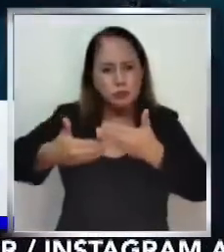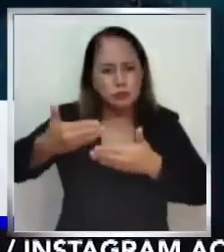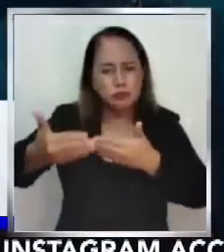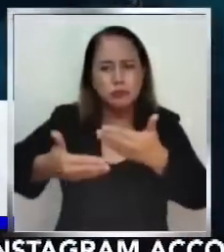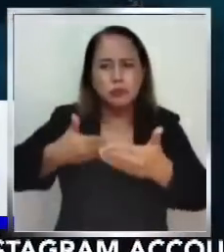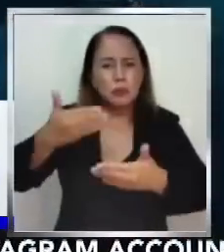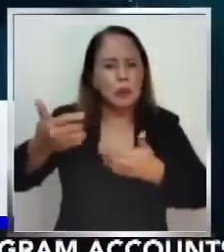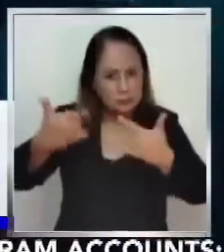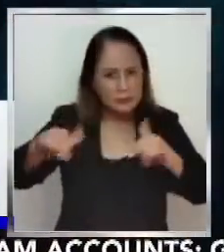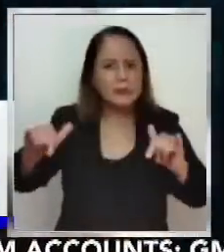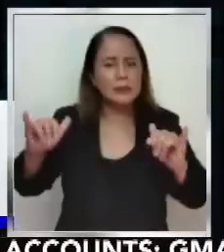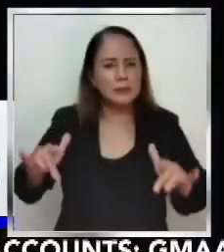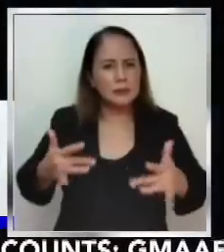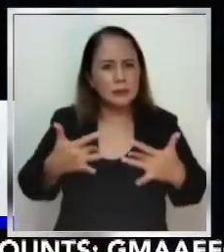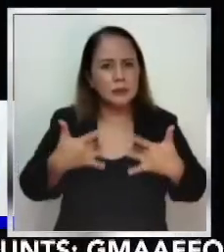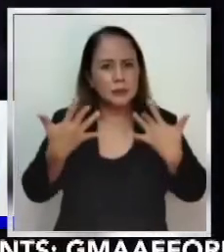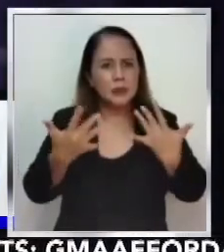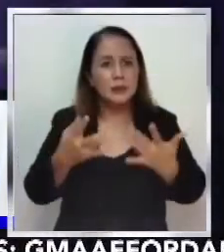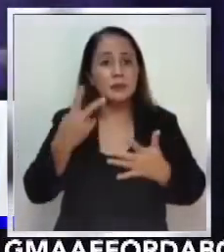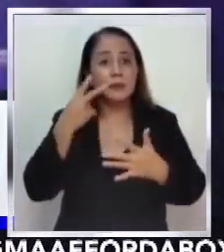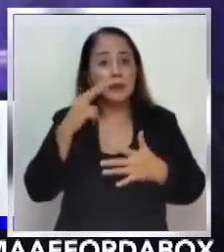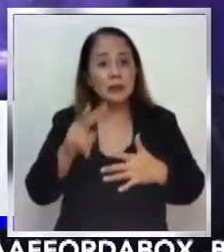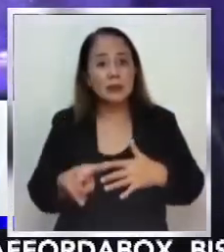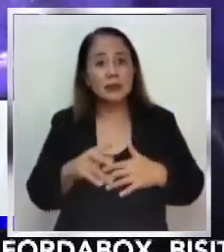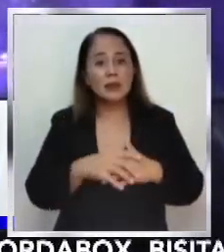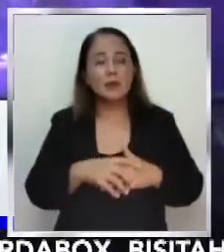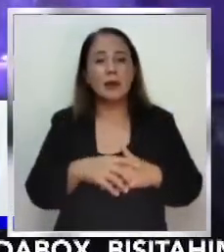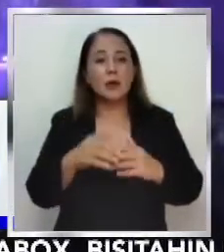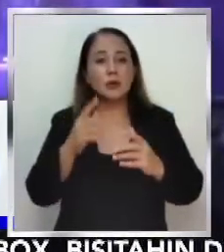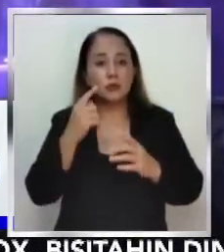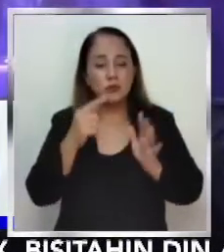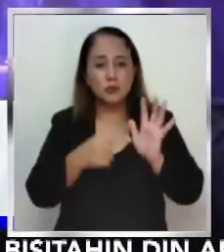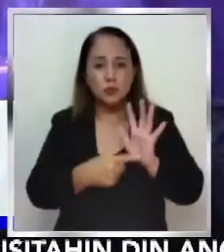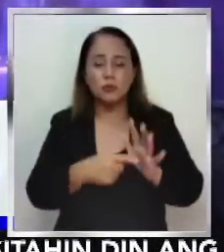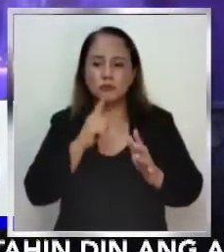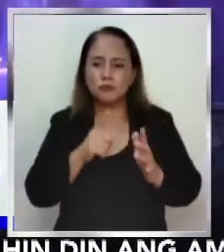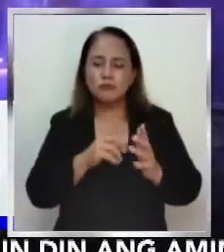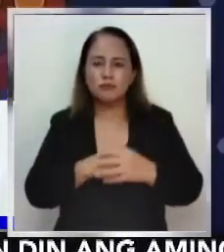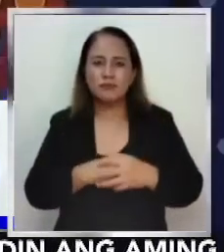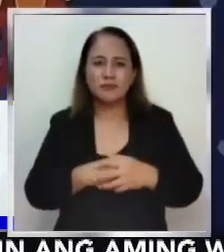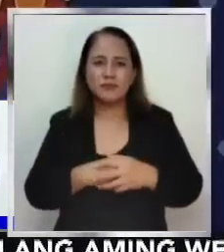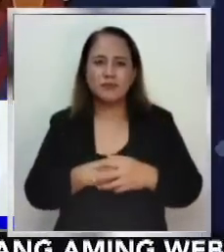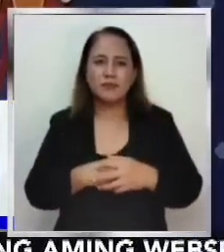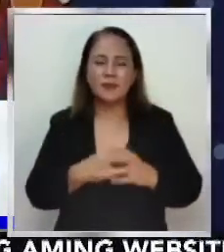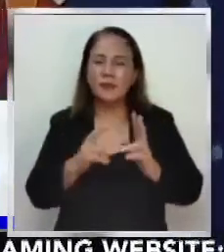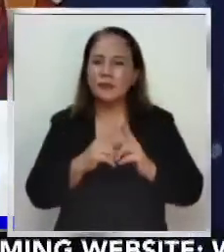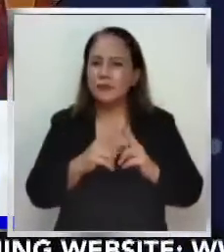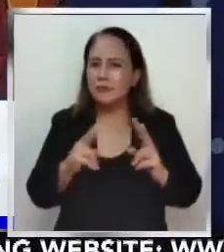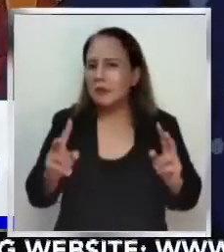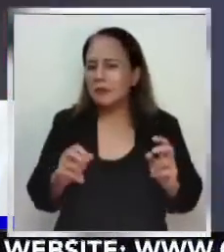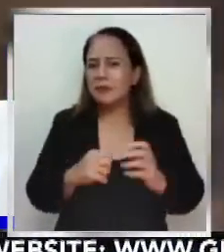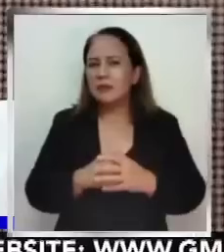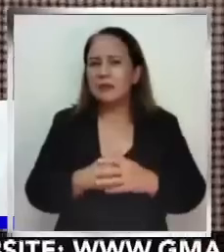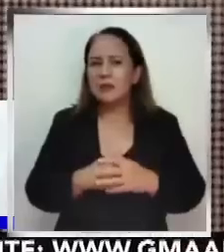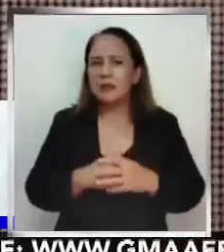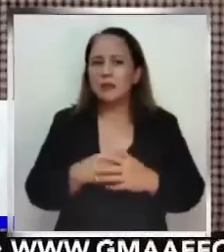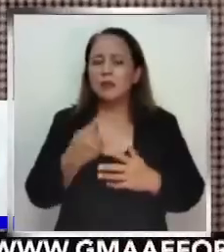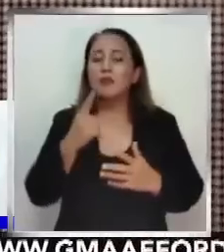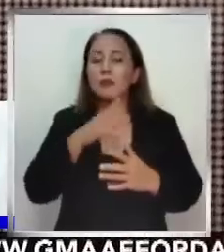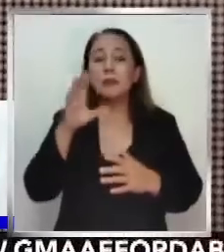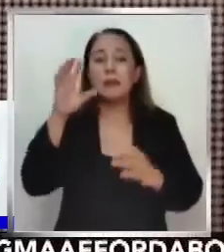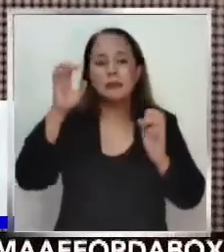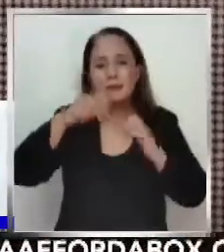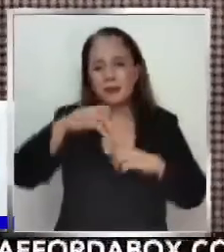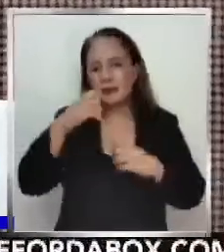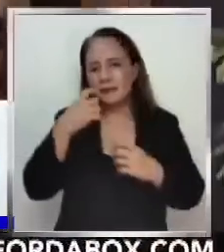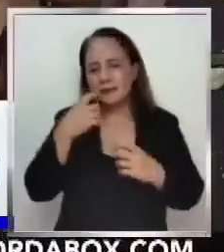pa din. Yung mga nakita ko ng parts ng show, super ganda talaga. And very much anticipated. Habang